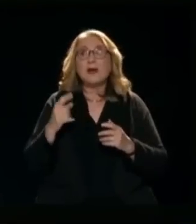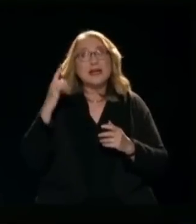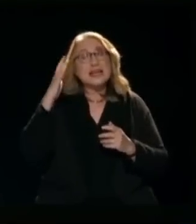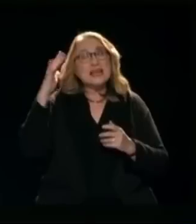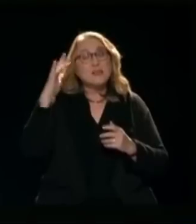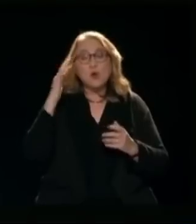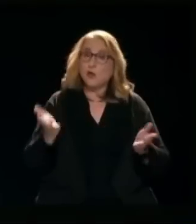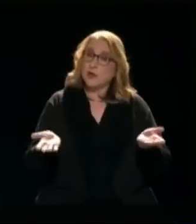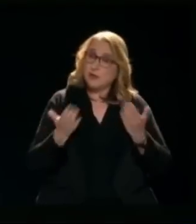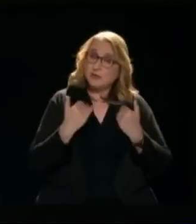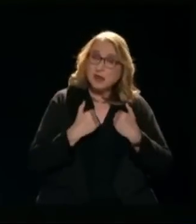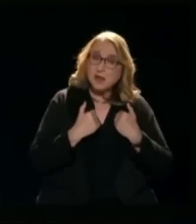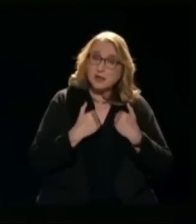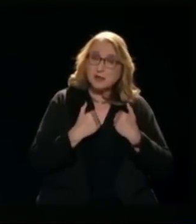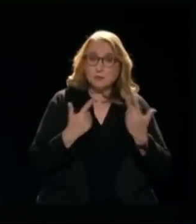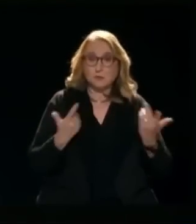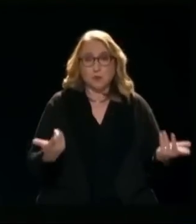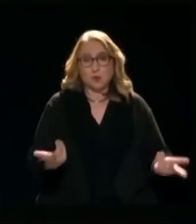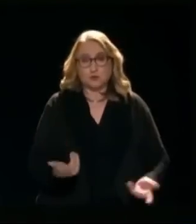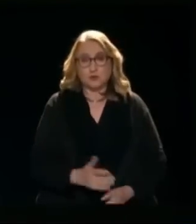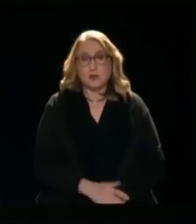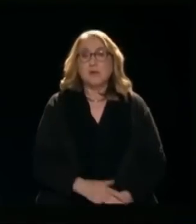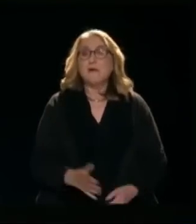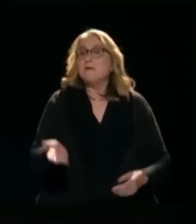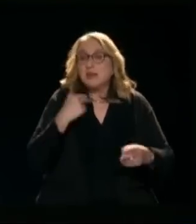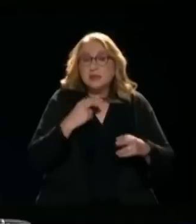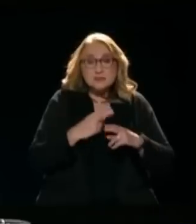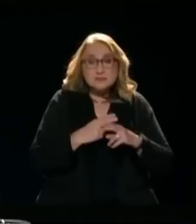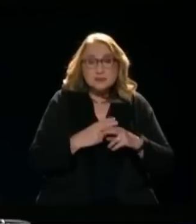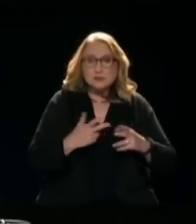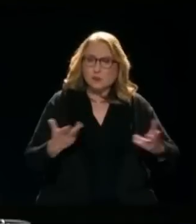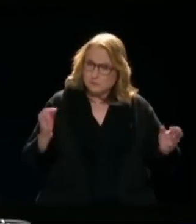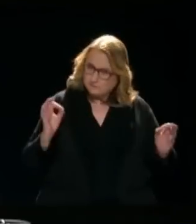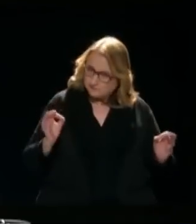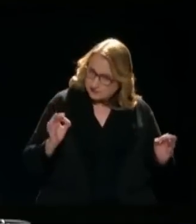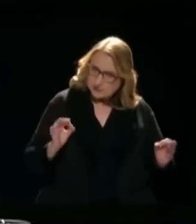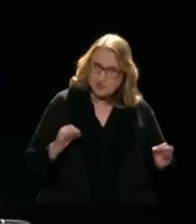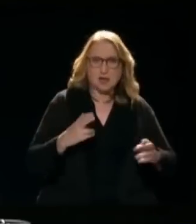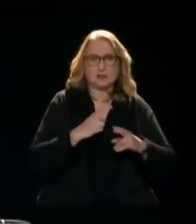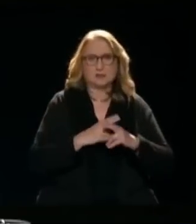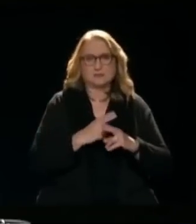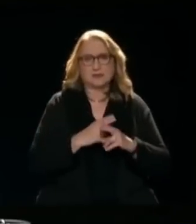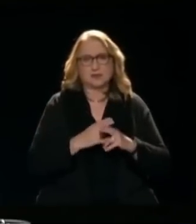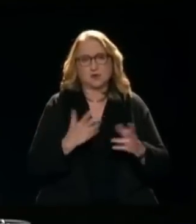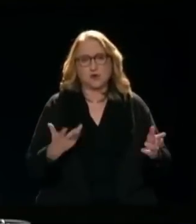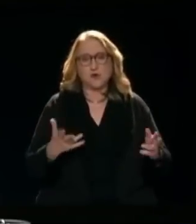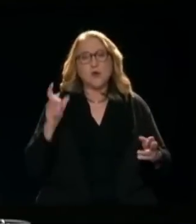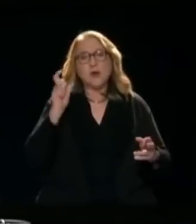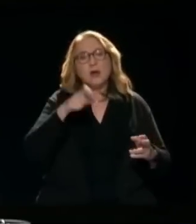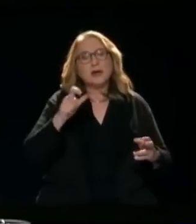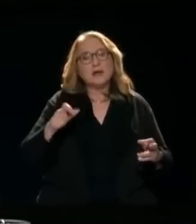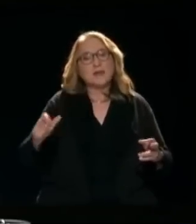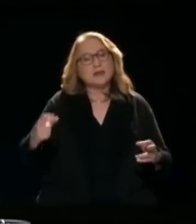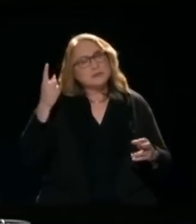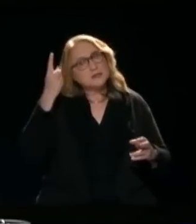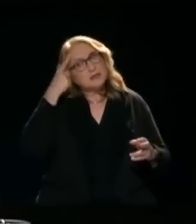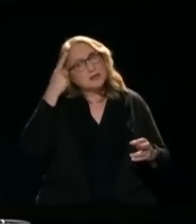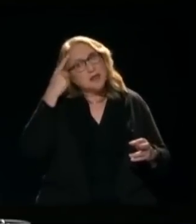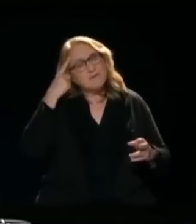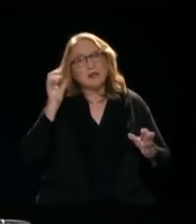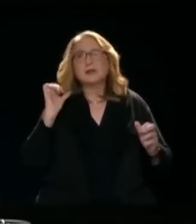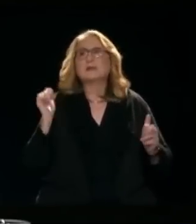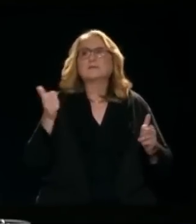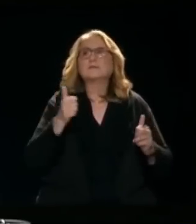η ιδεολογία όχι, στον τρόπο της εναλλακτικής πρότασης. Στον τρόπο που κατανοεί ο καθένας τα αιτήματα αυτά. Δεν